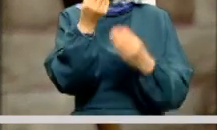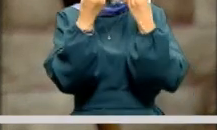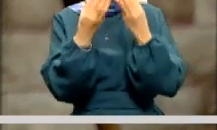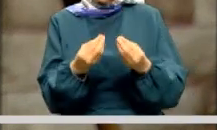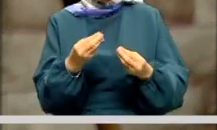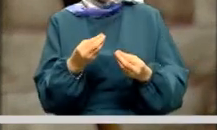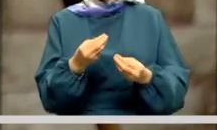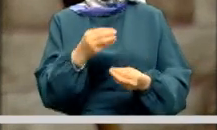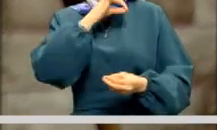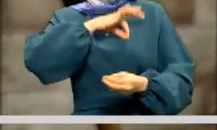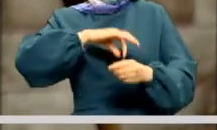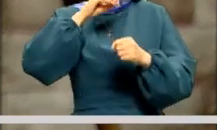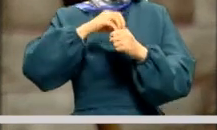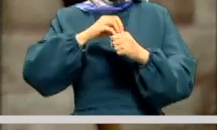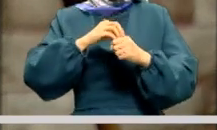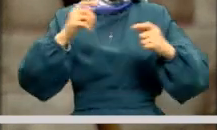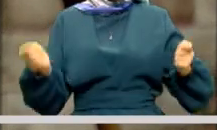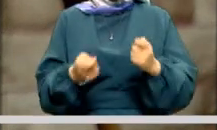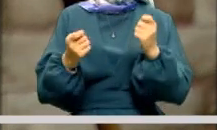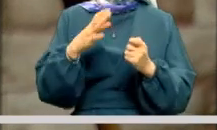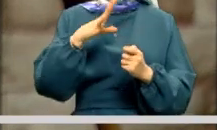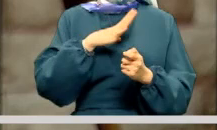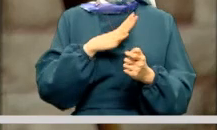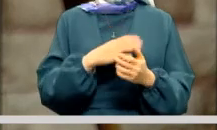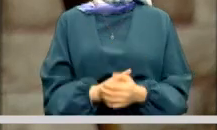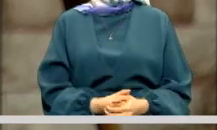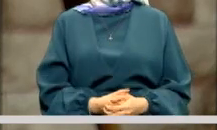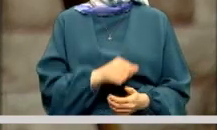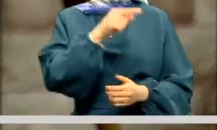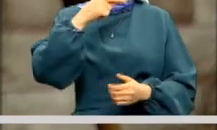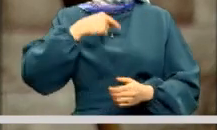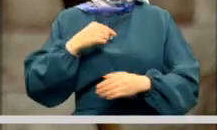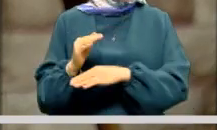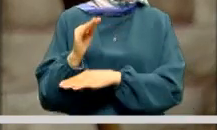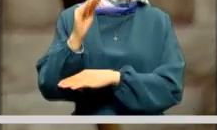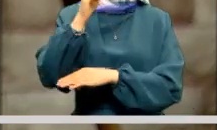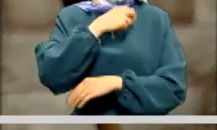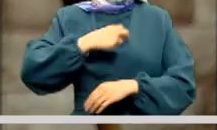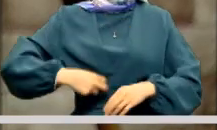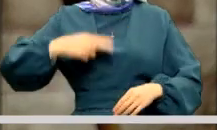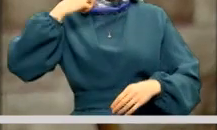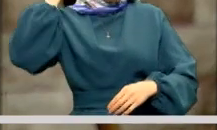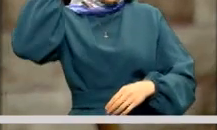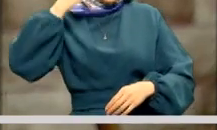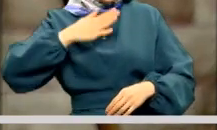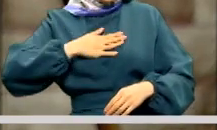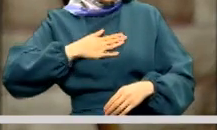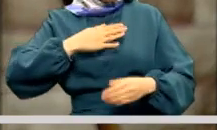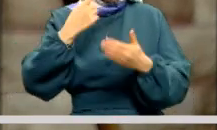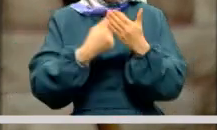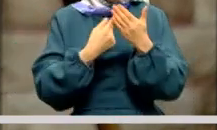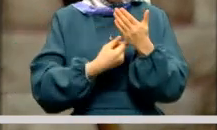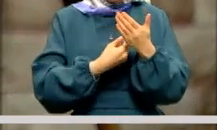katkıları için mücadele veriyoruz Yani biz hayatımızdan Peygamberimizi ve Kur'an'ı çıkarttığımızdan